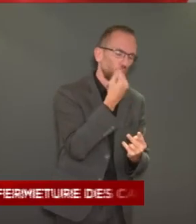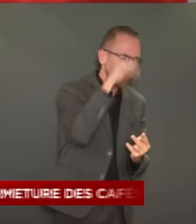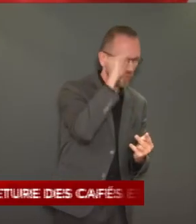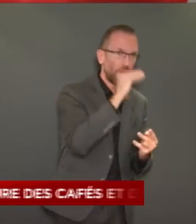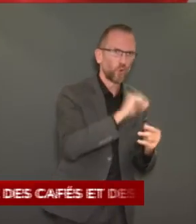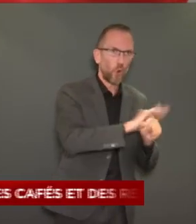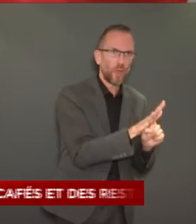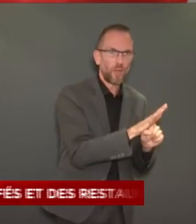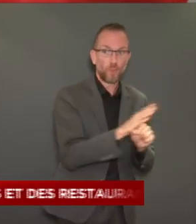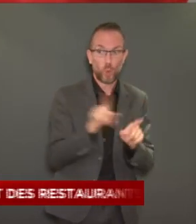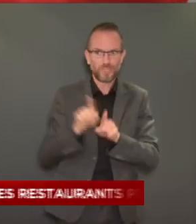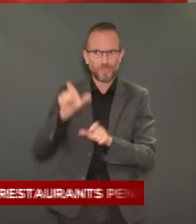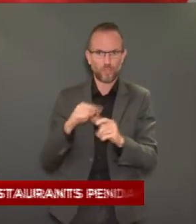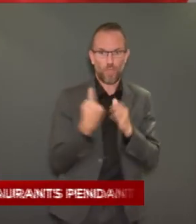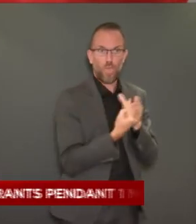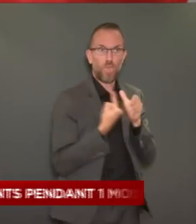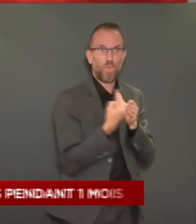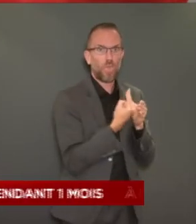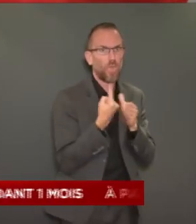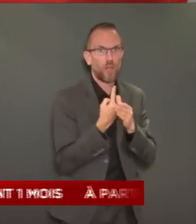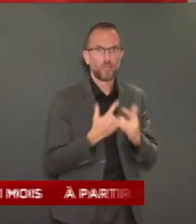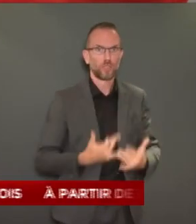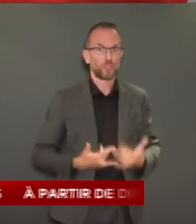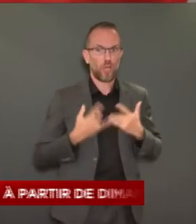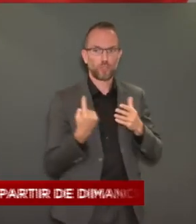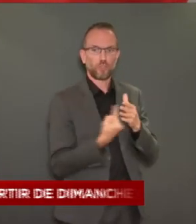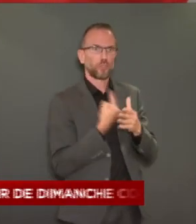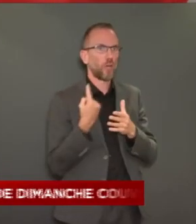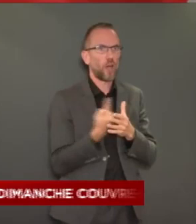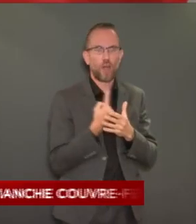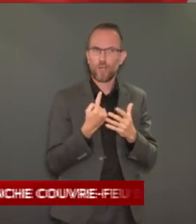ennemi dangereux. Et donc il faut attaquer les deux.